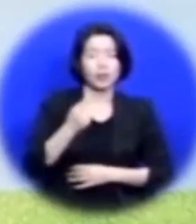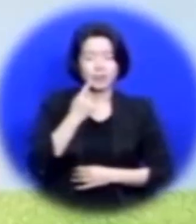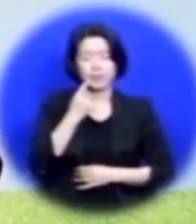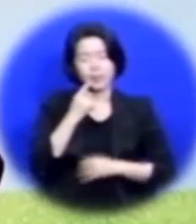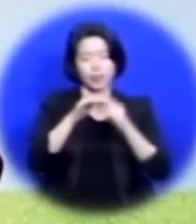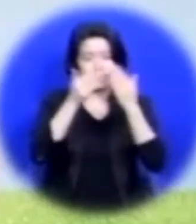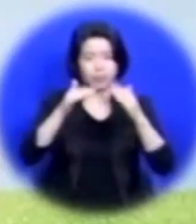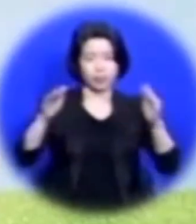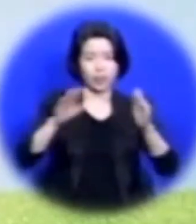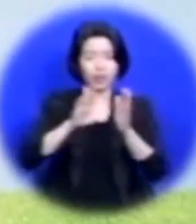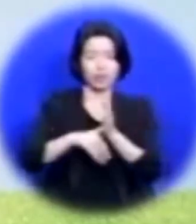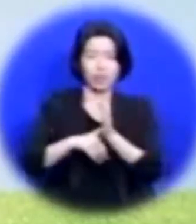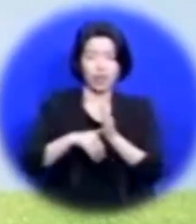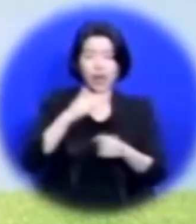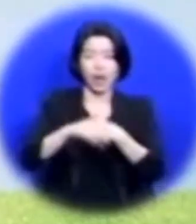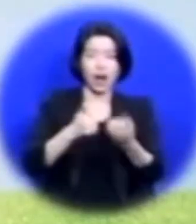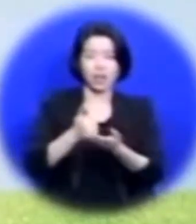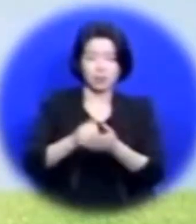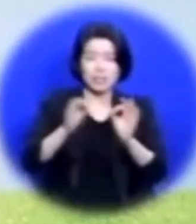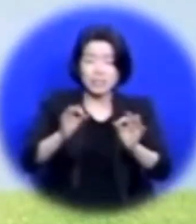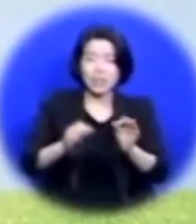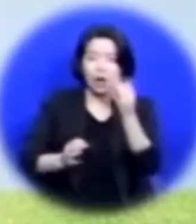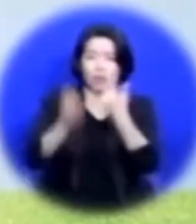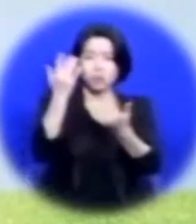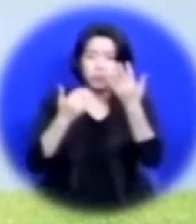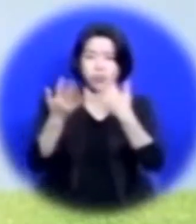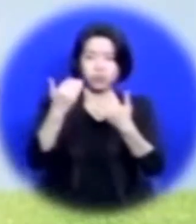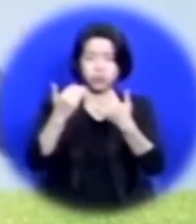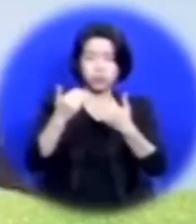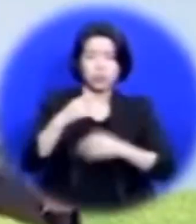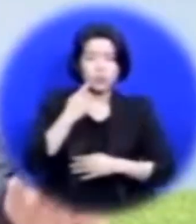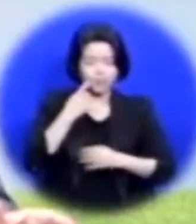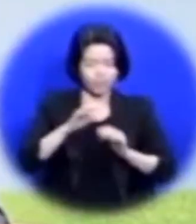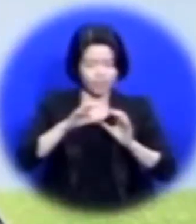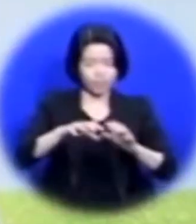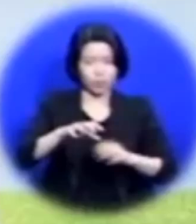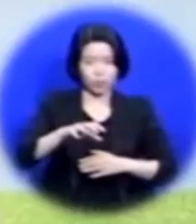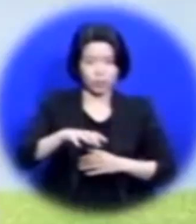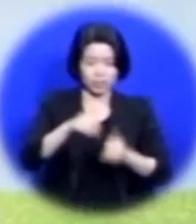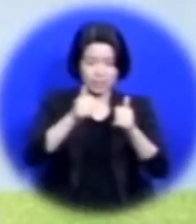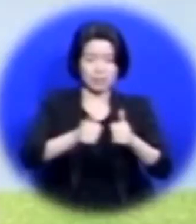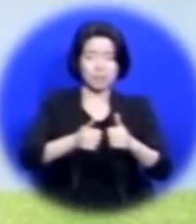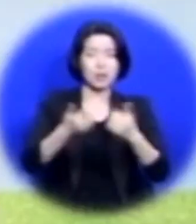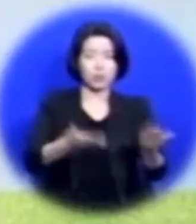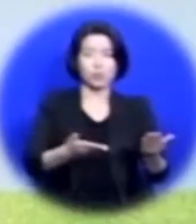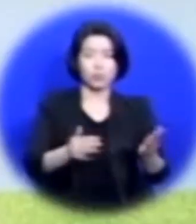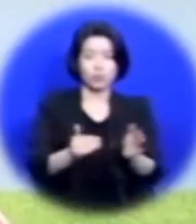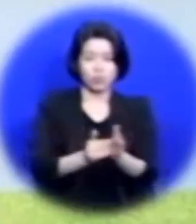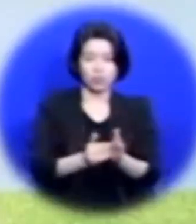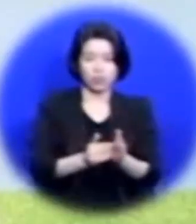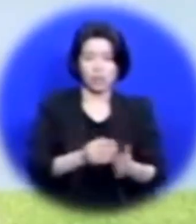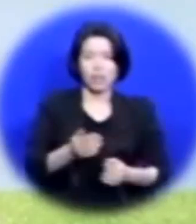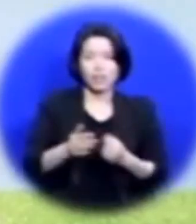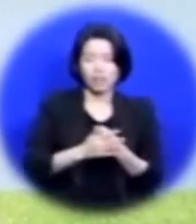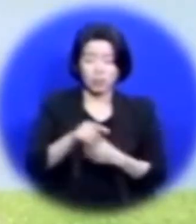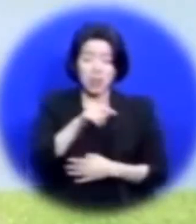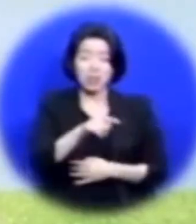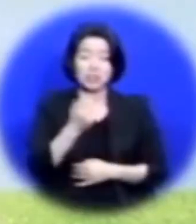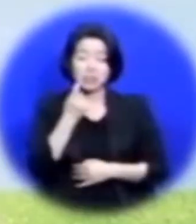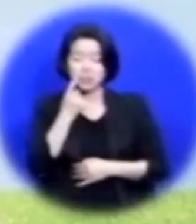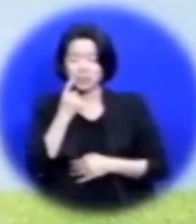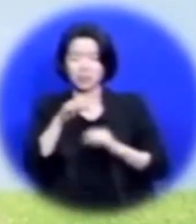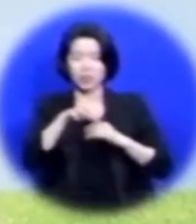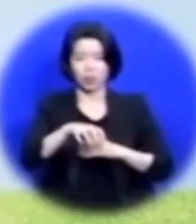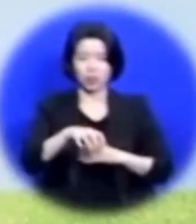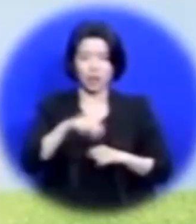물 한테 하나님께서 이제는 불로 소동 갖고 문화를 심판 하셨습니다 그러니 그 소등 거고 몰아